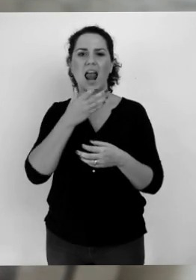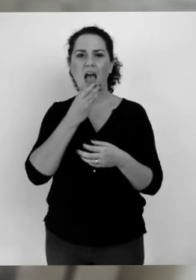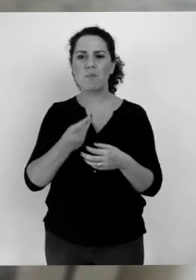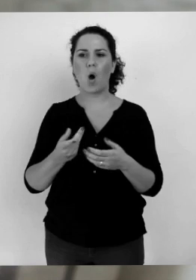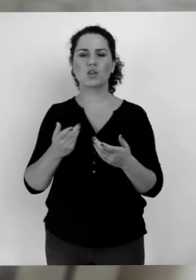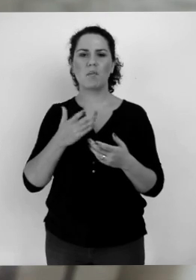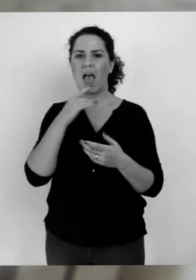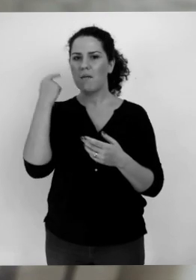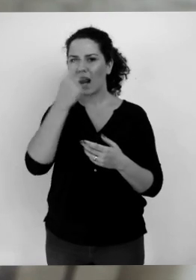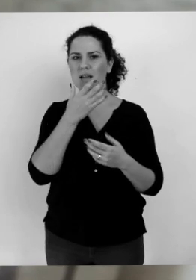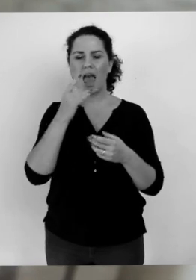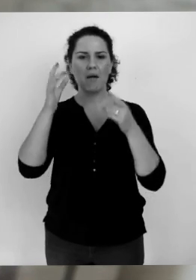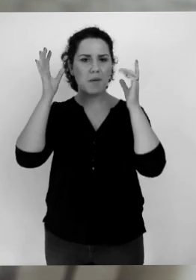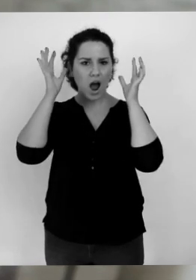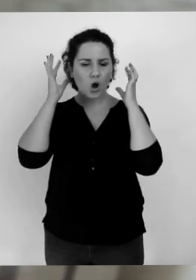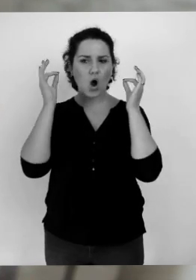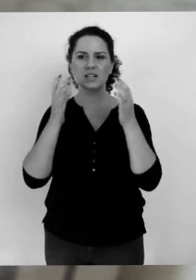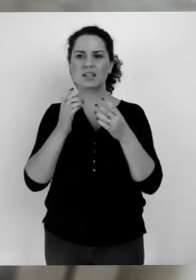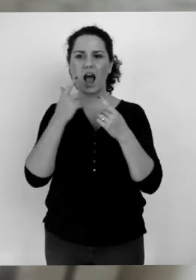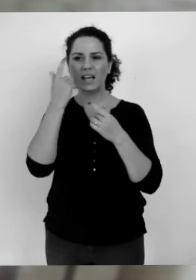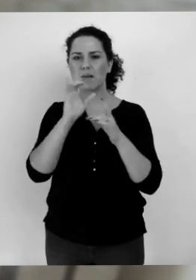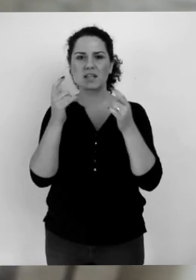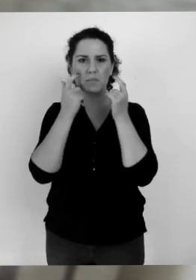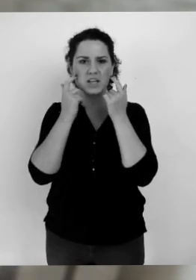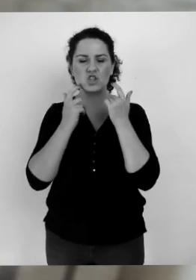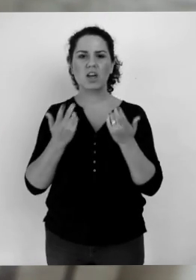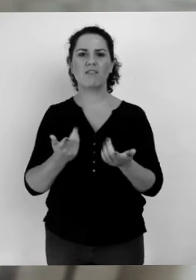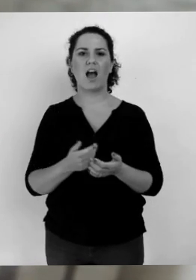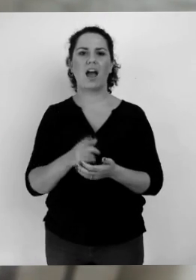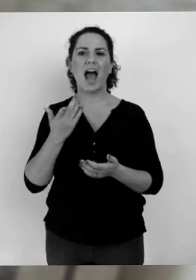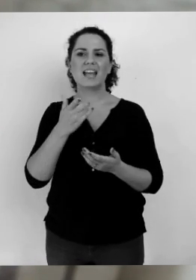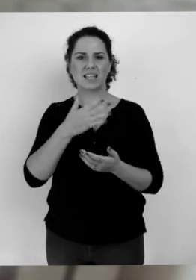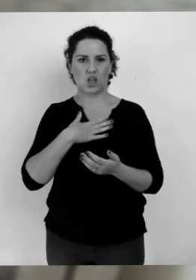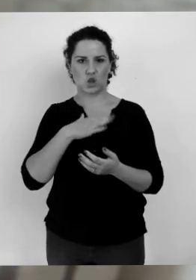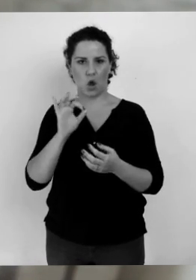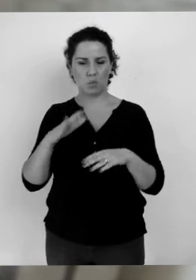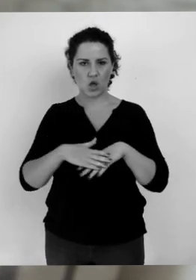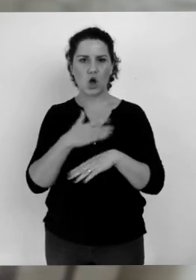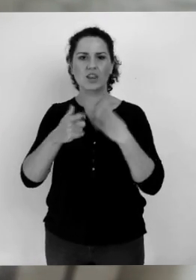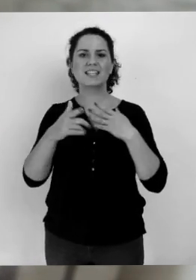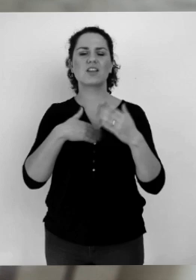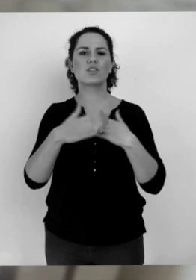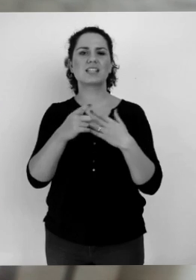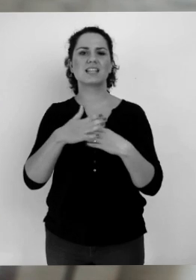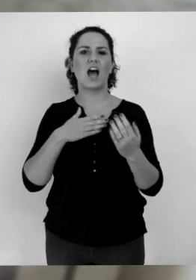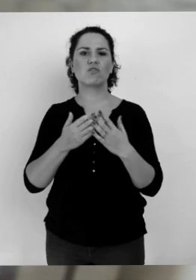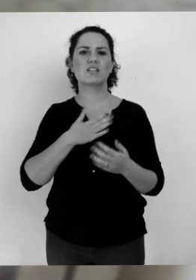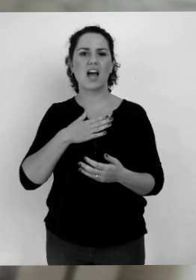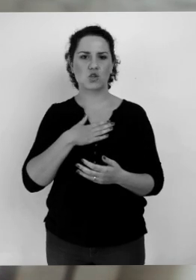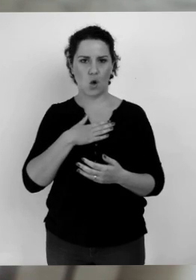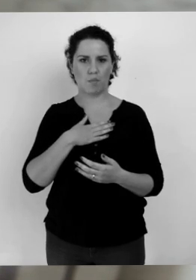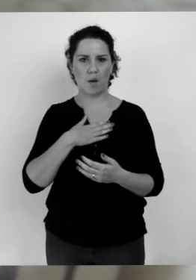lijepo lice, bez prišteva. Kad se dobro osjećate, onda ste zadovoljni sa sobom.